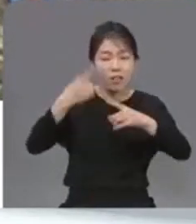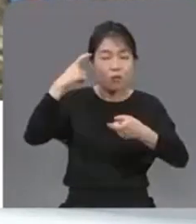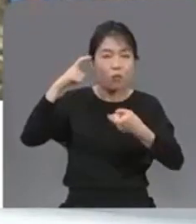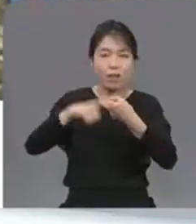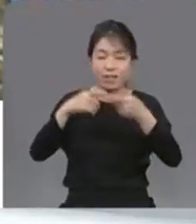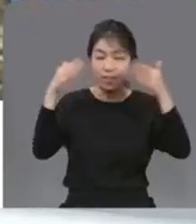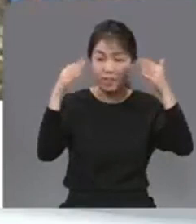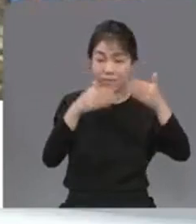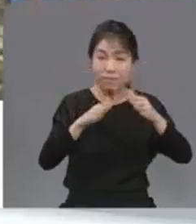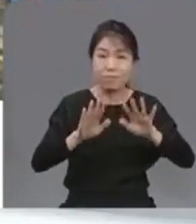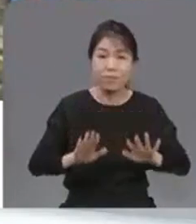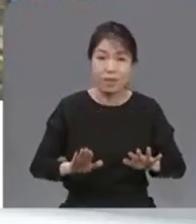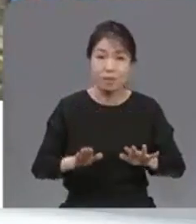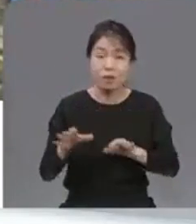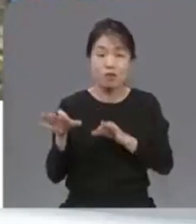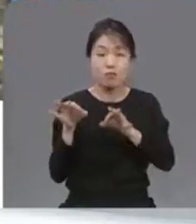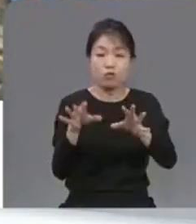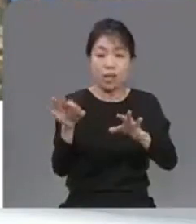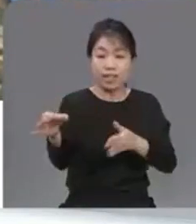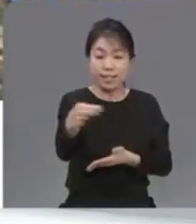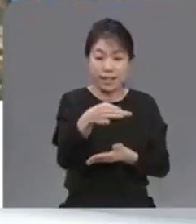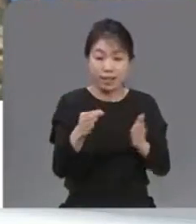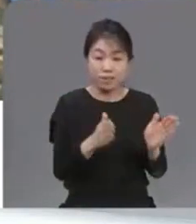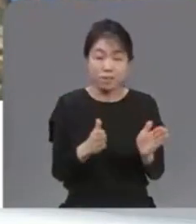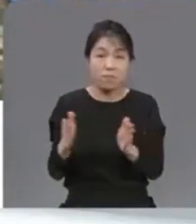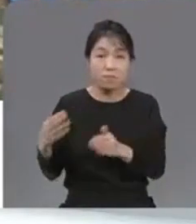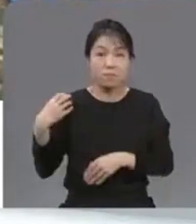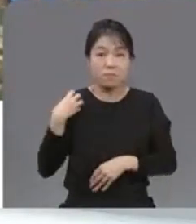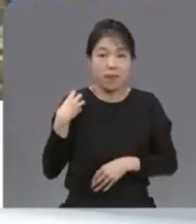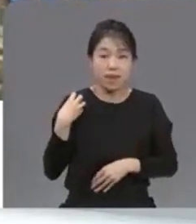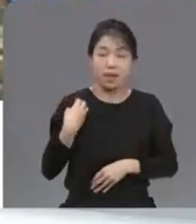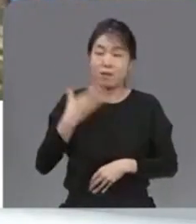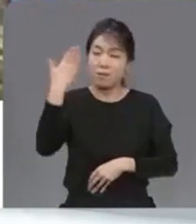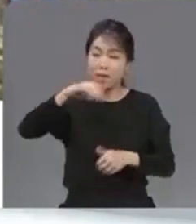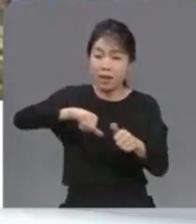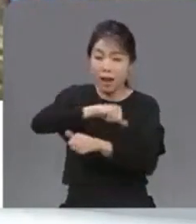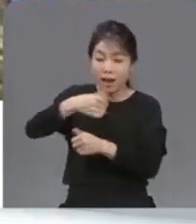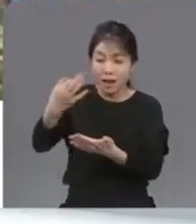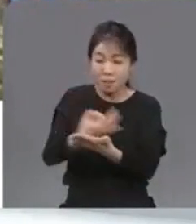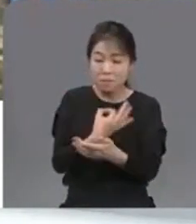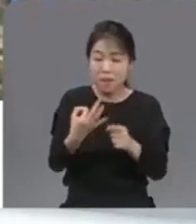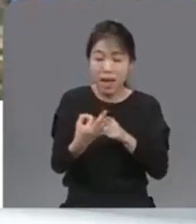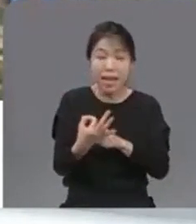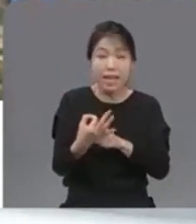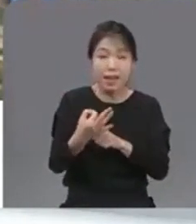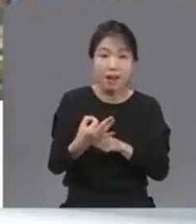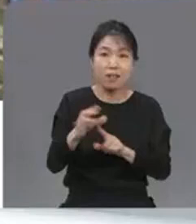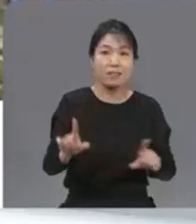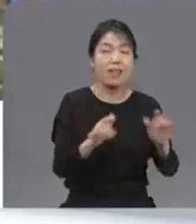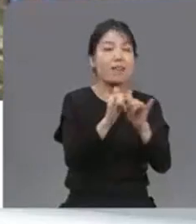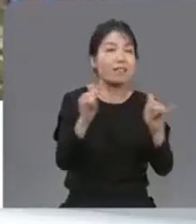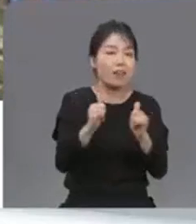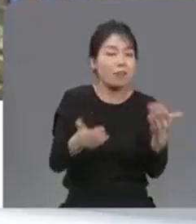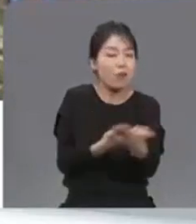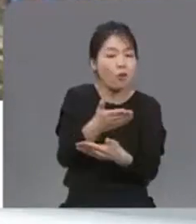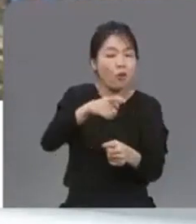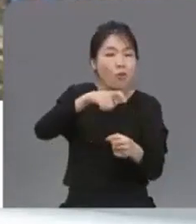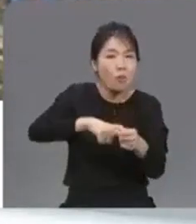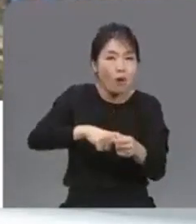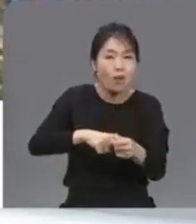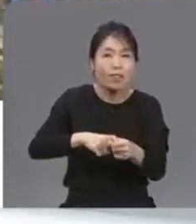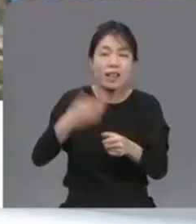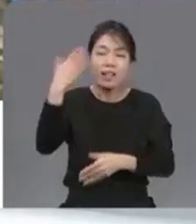이번에는 전라남도가 투자 자금을 마련하고 재생에너지 사업에서 나온 이익을 도민들과 공유하기 위해서